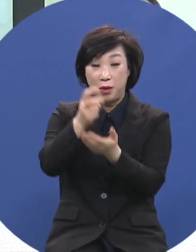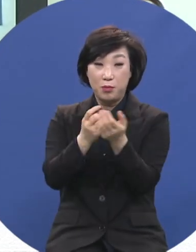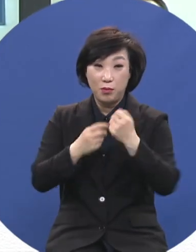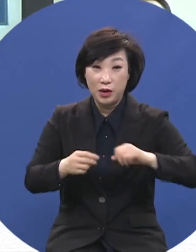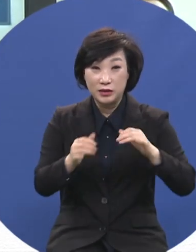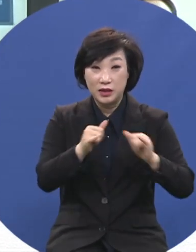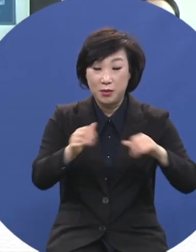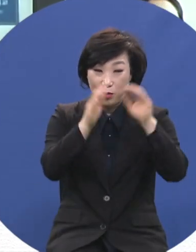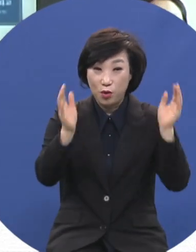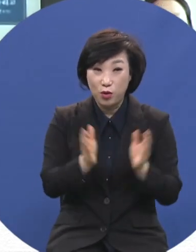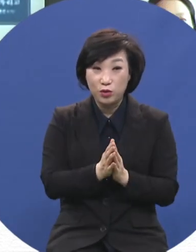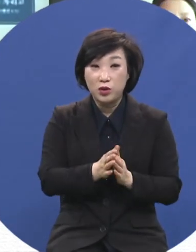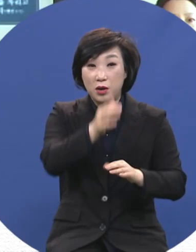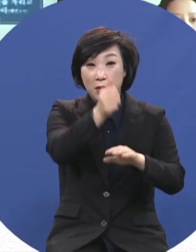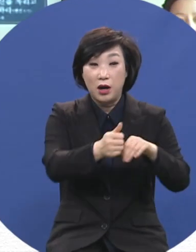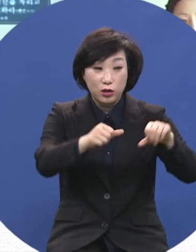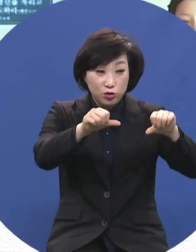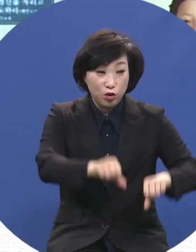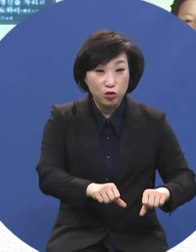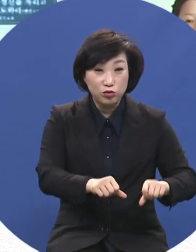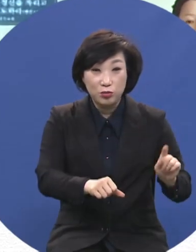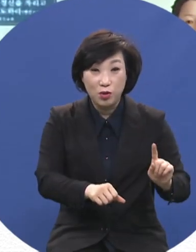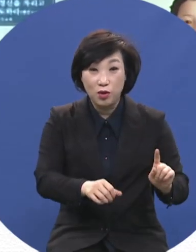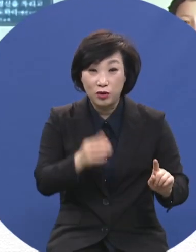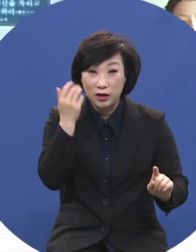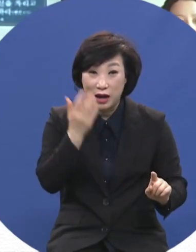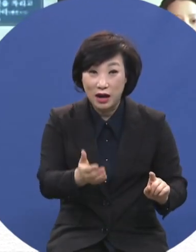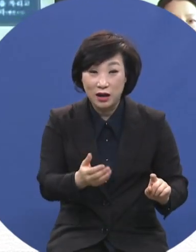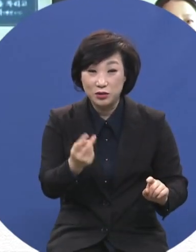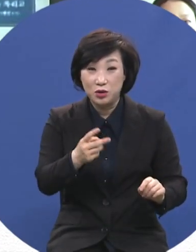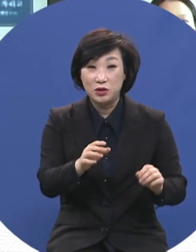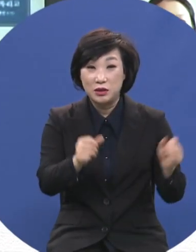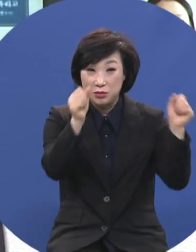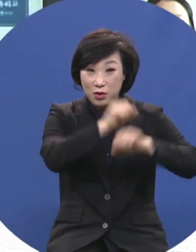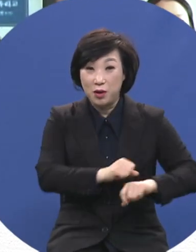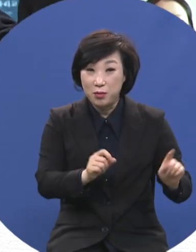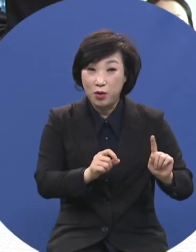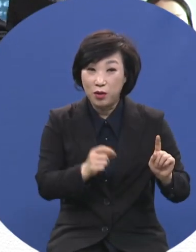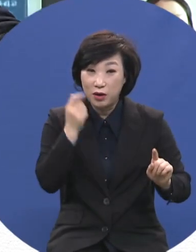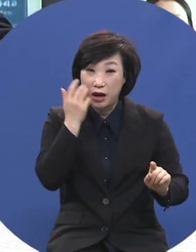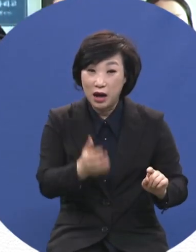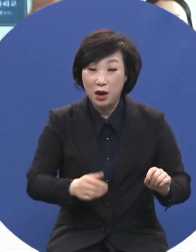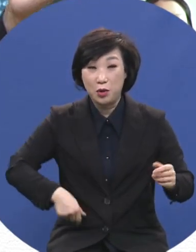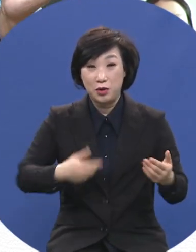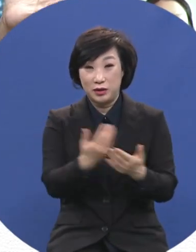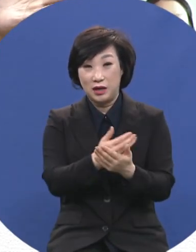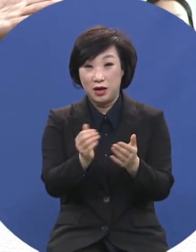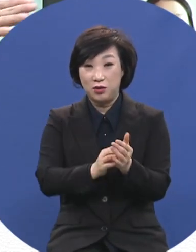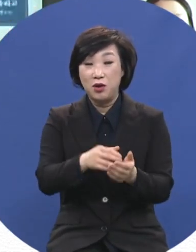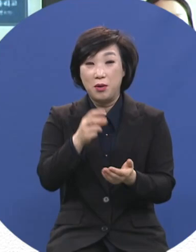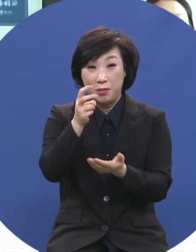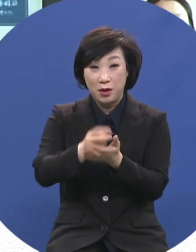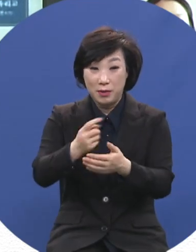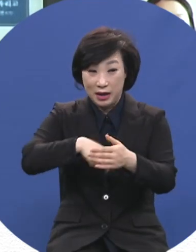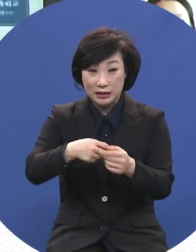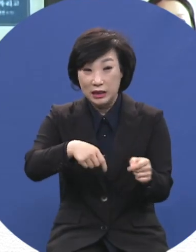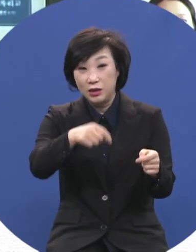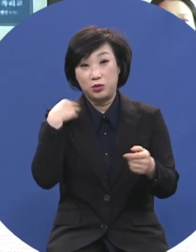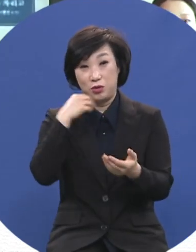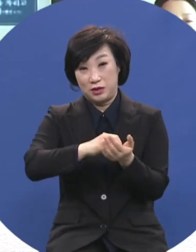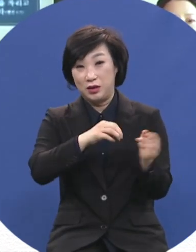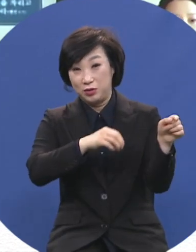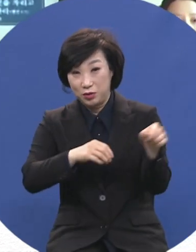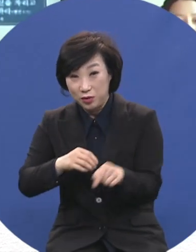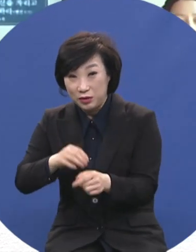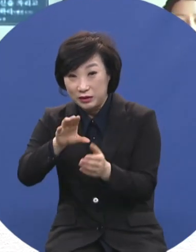다 어떤 저주를 받았으며 어떤 파멸이 왔으며 회개하고 질서 안에 들어올 때